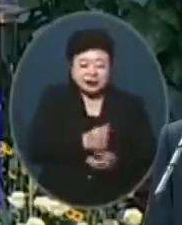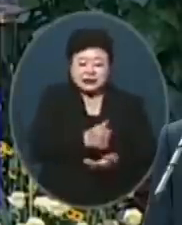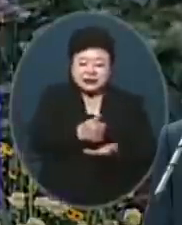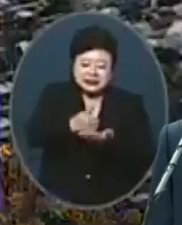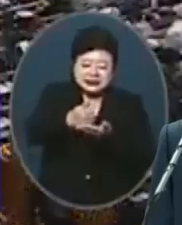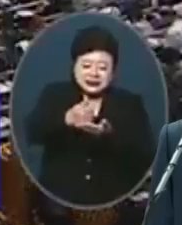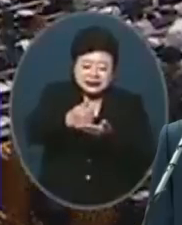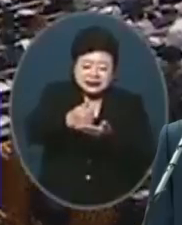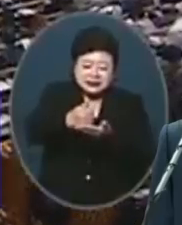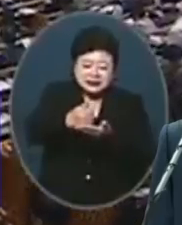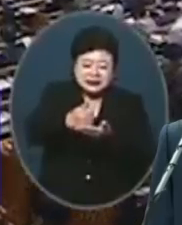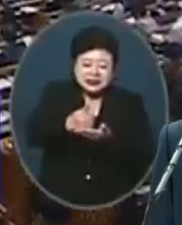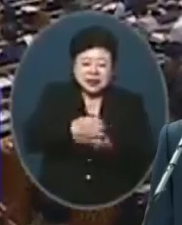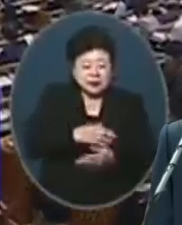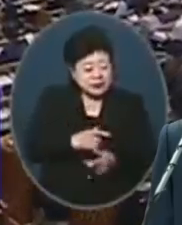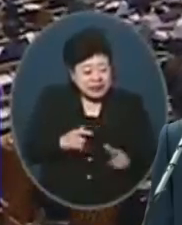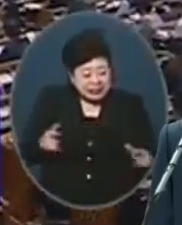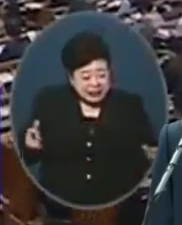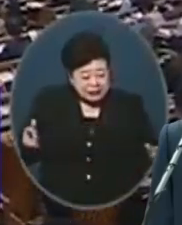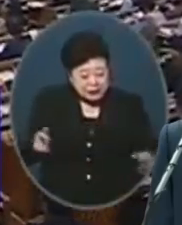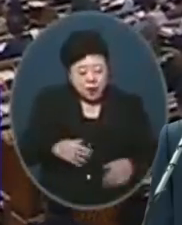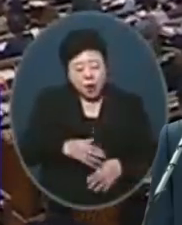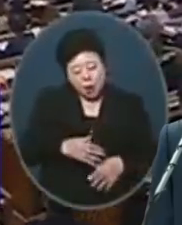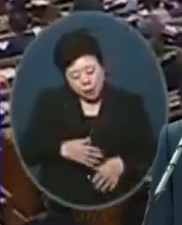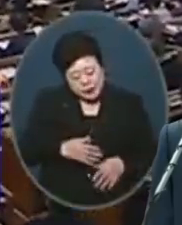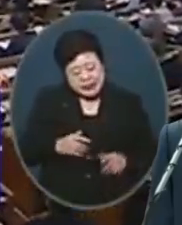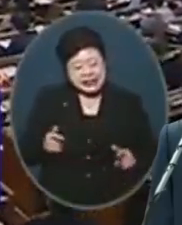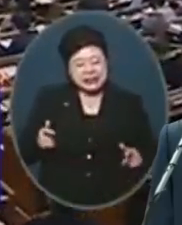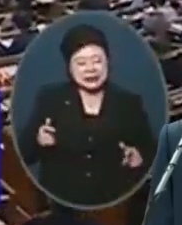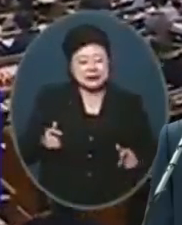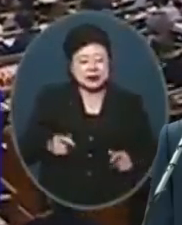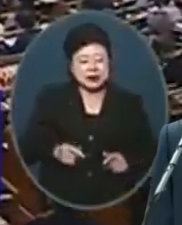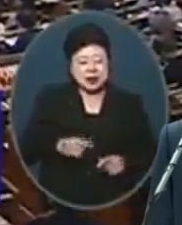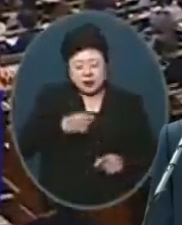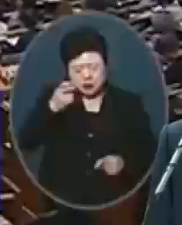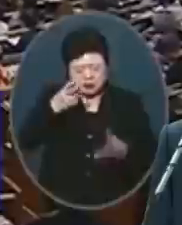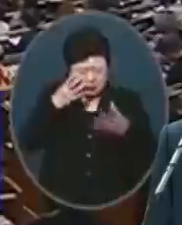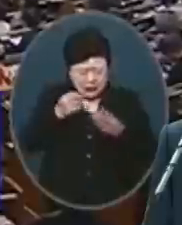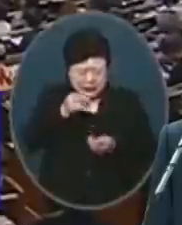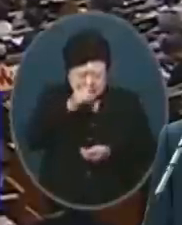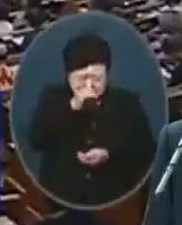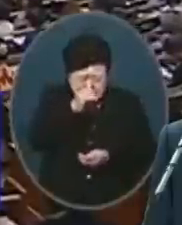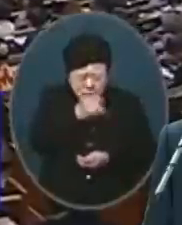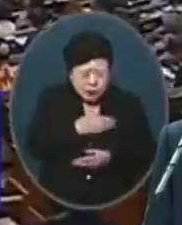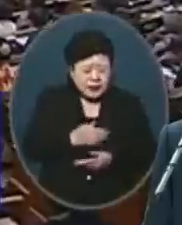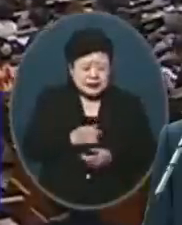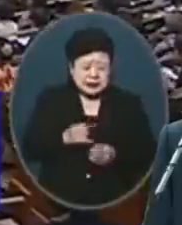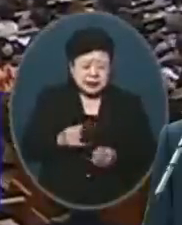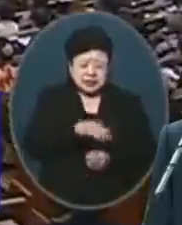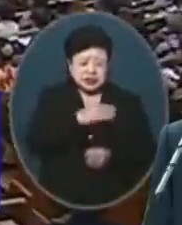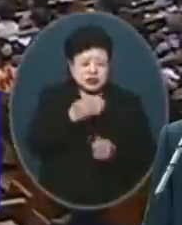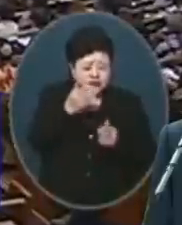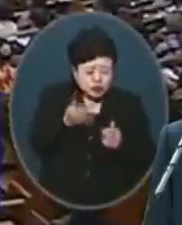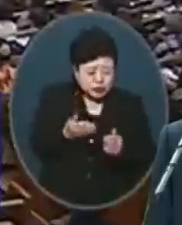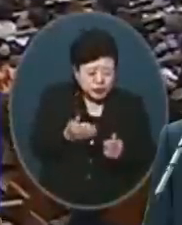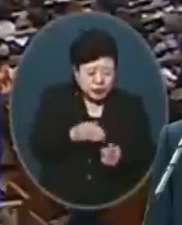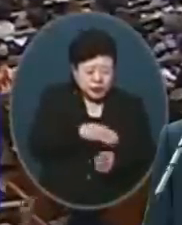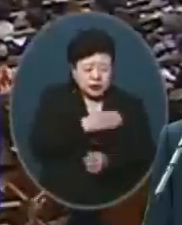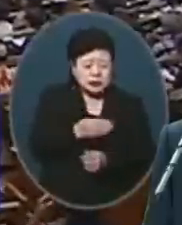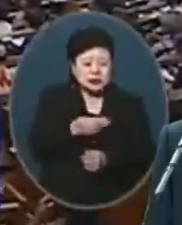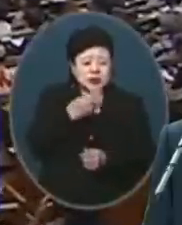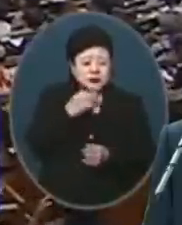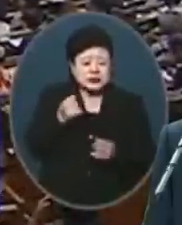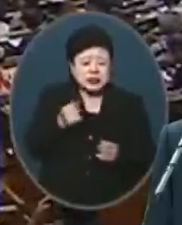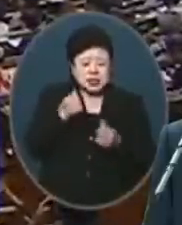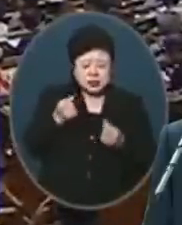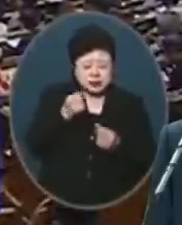이는 피곤하지 아니하시며 곤비하지 아니하시며 명철이 한이 없으시며 피곤한 자에게는 능력을 주시며 무능한